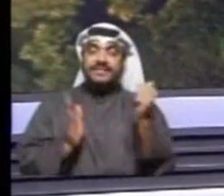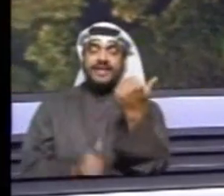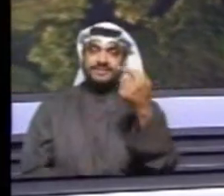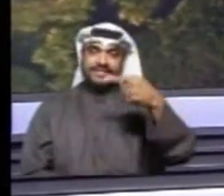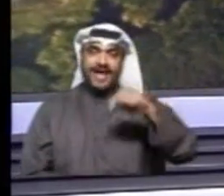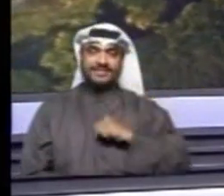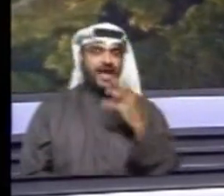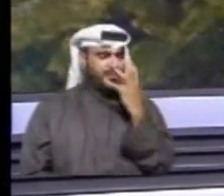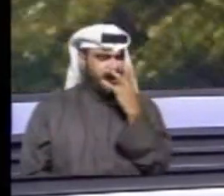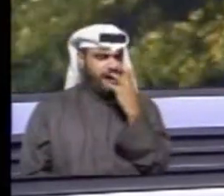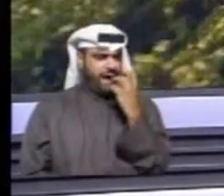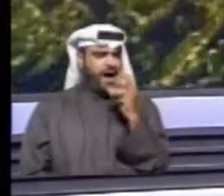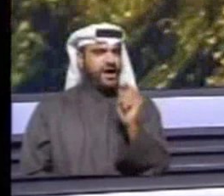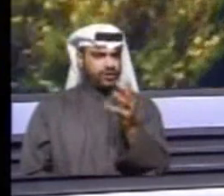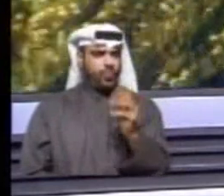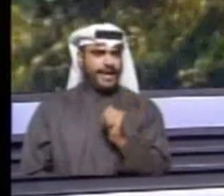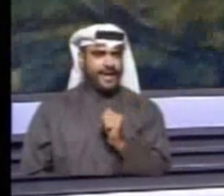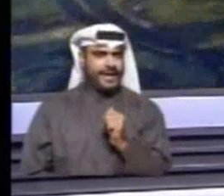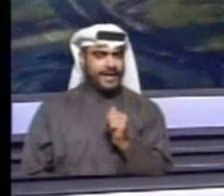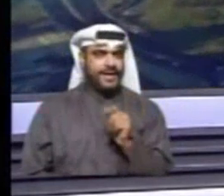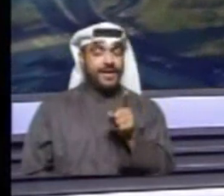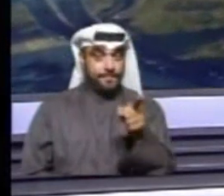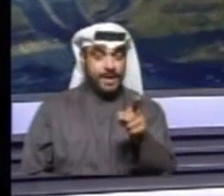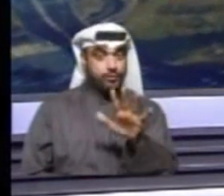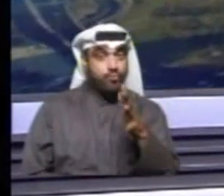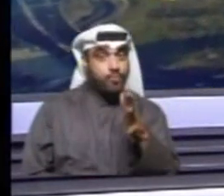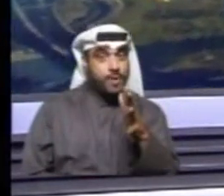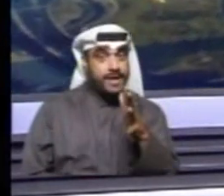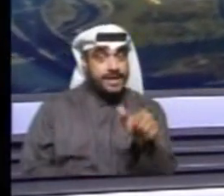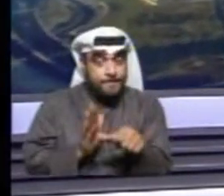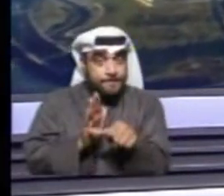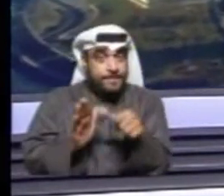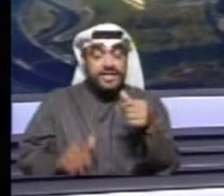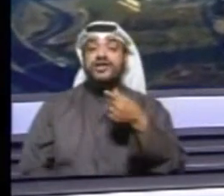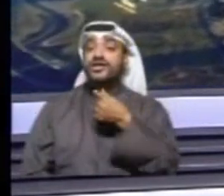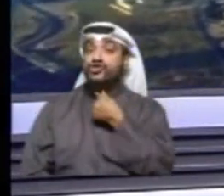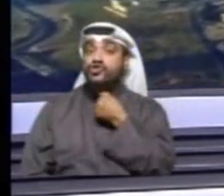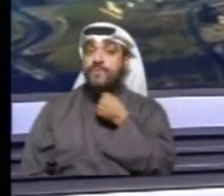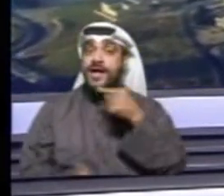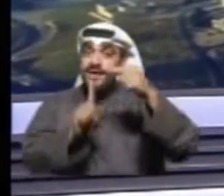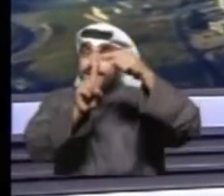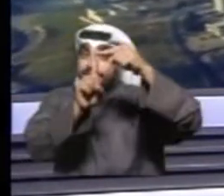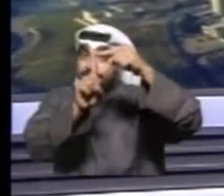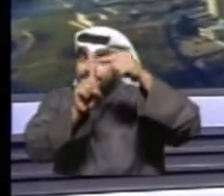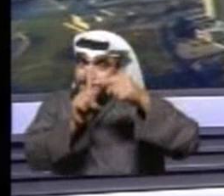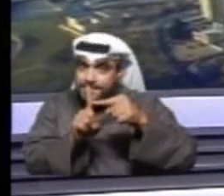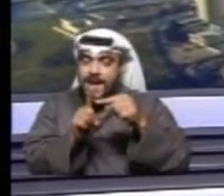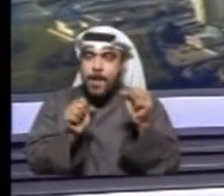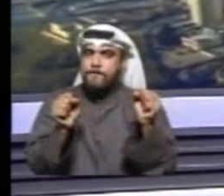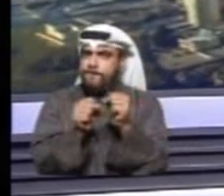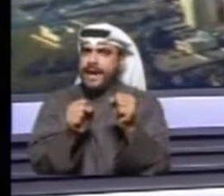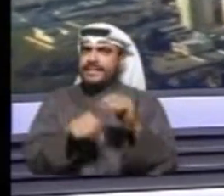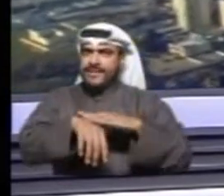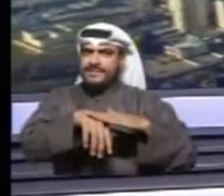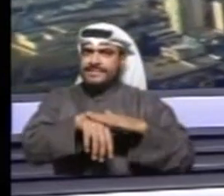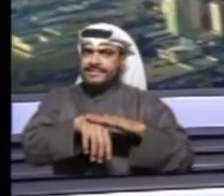للدفء، لكن بعد ذلك في تراجع في درجات الحرارة متوقع أن يبدأ من يوم الجمعة. اليوم أول أيام المربعانية لكن بدايتها الفعلية